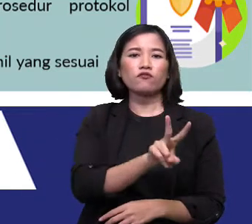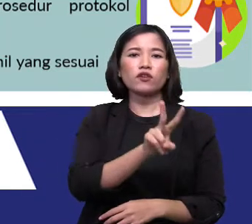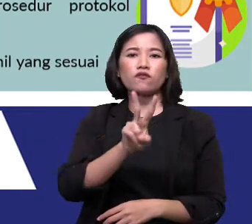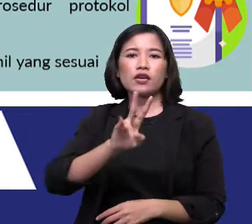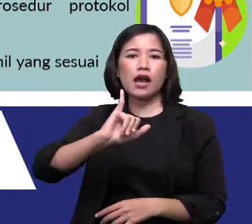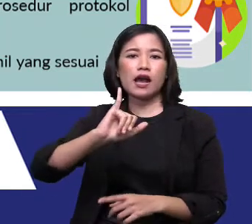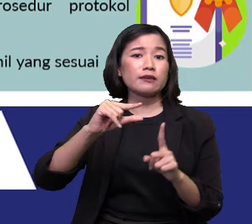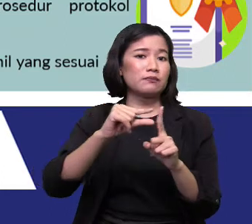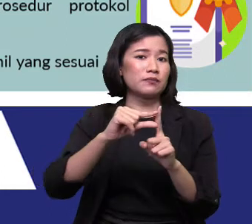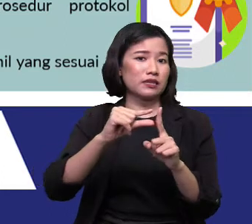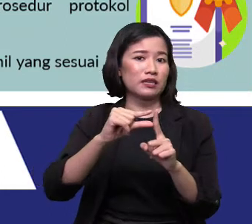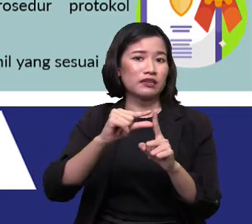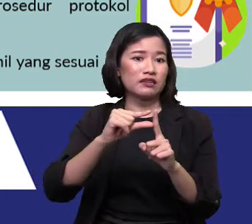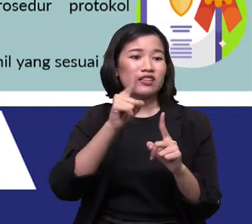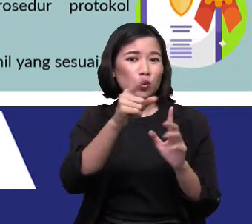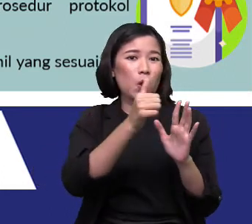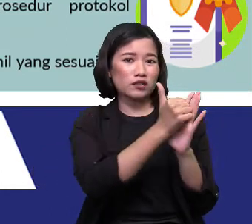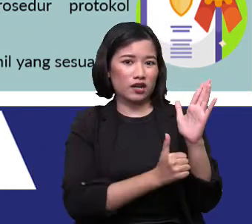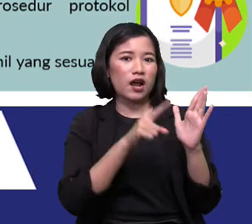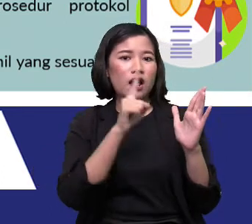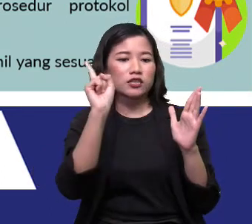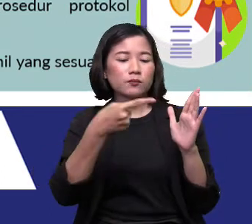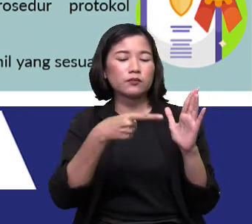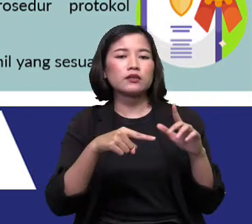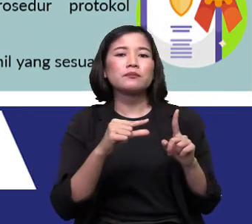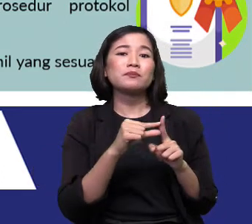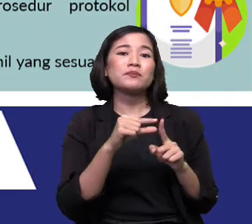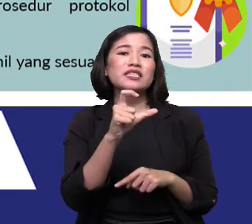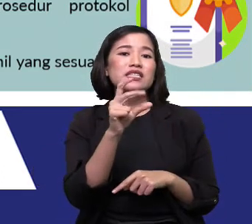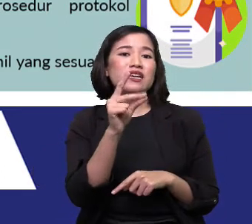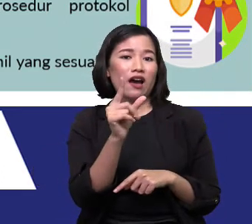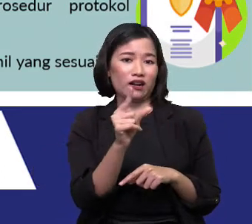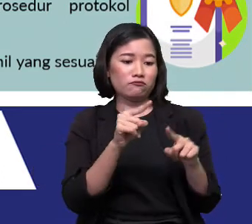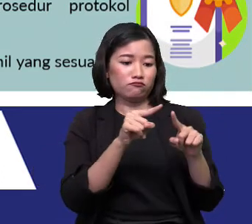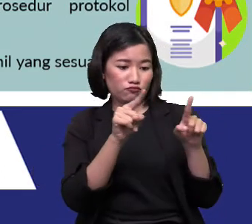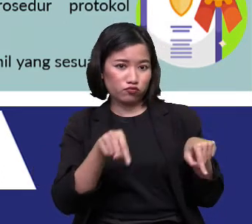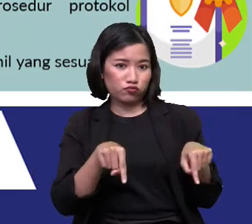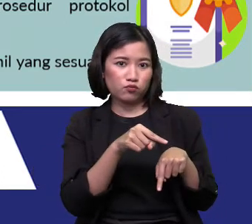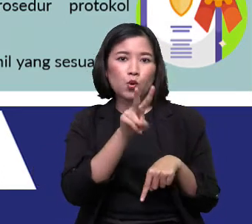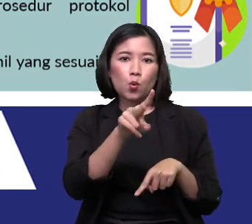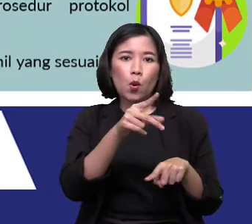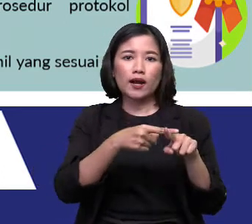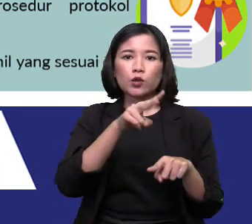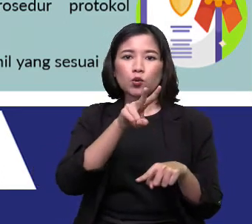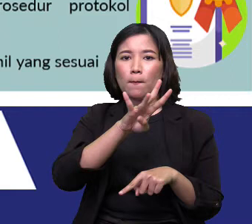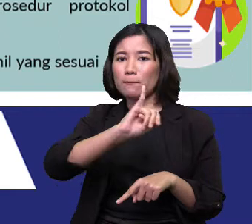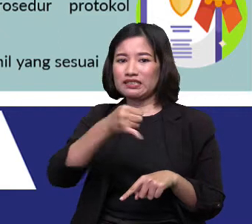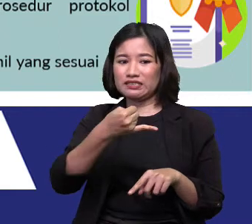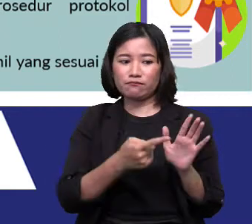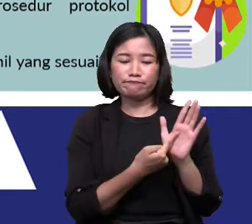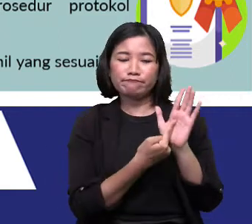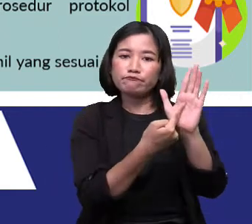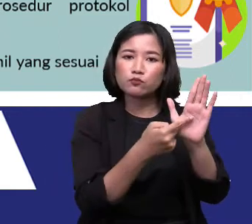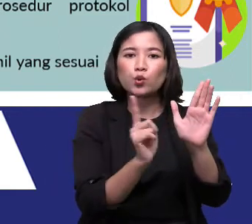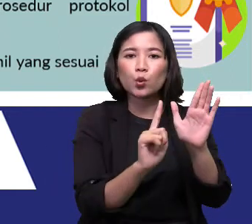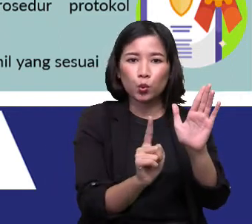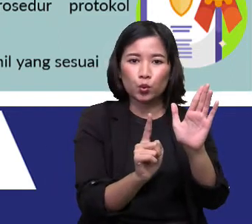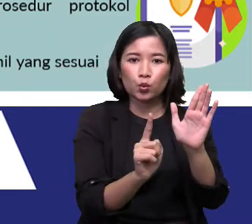wajib mensyaratkan menunjukkan hasil negatif PCR dua kali 24jam sebelum kegiatan berlangsung